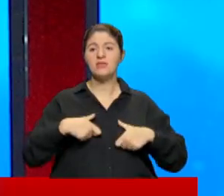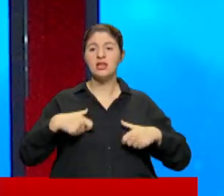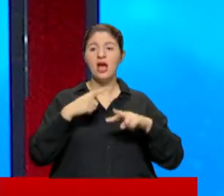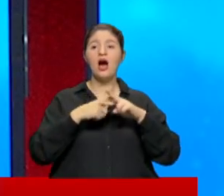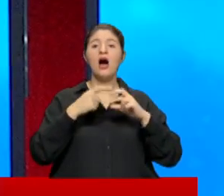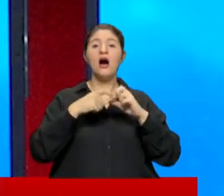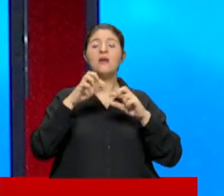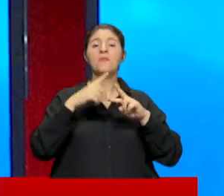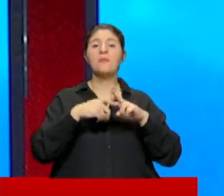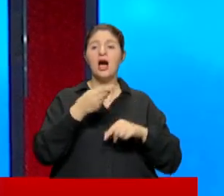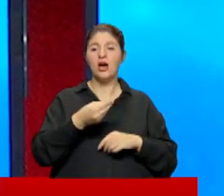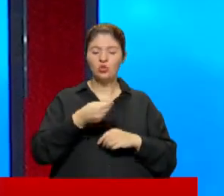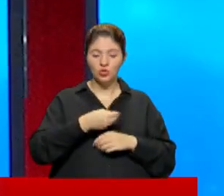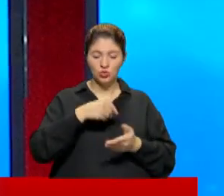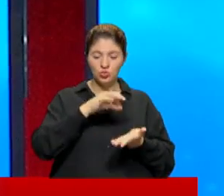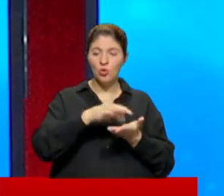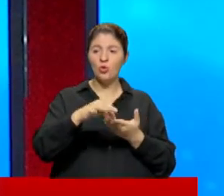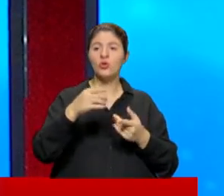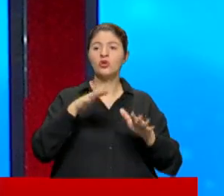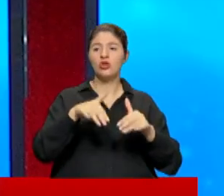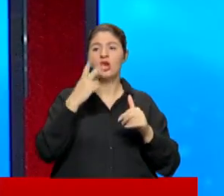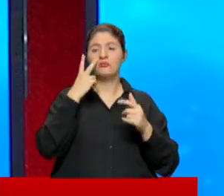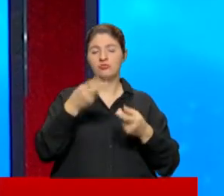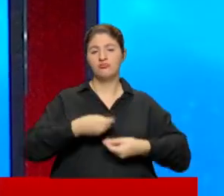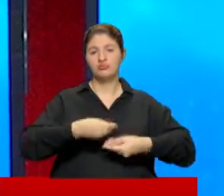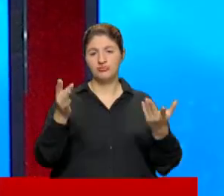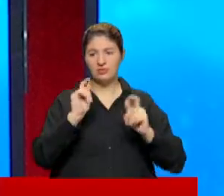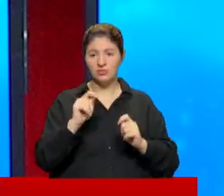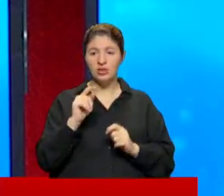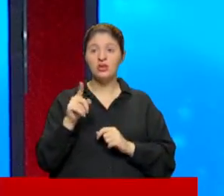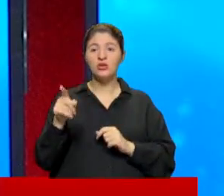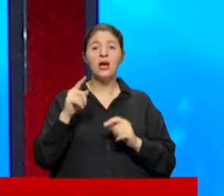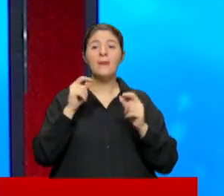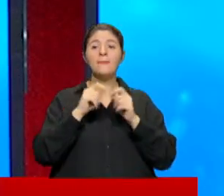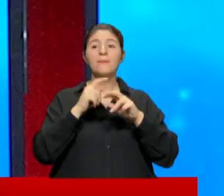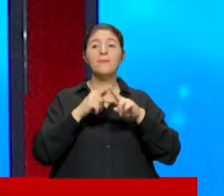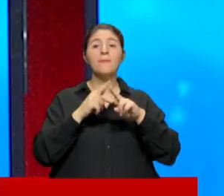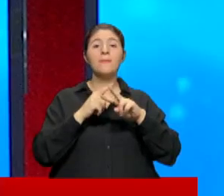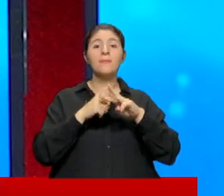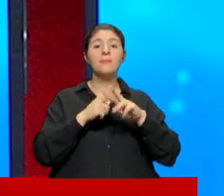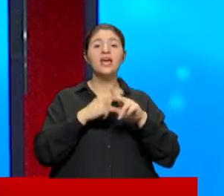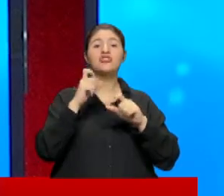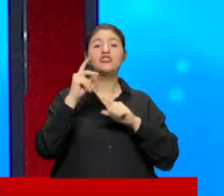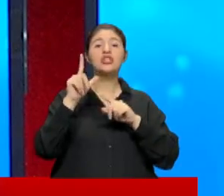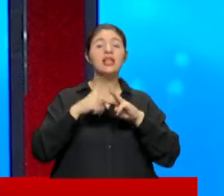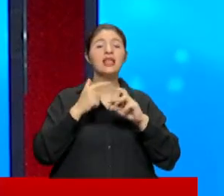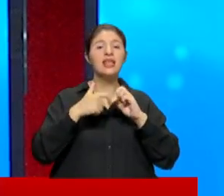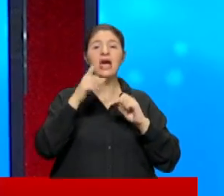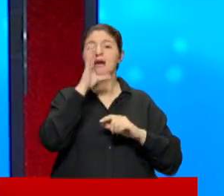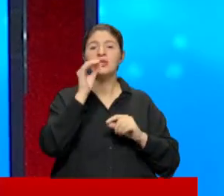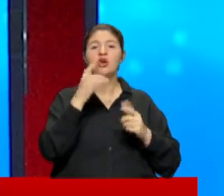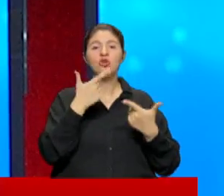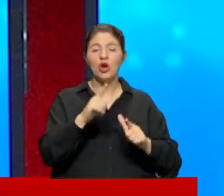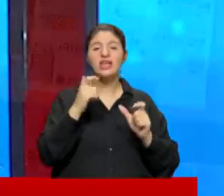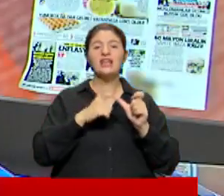arpa tohumunu törenle dağıttı beyciler köyde Selçuk abin Selçuk Tepeli Köyü ve oraya yerli tohum